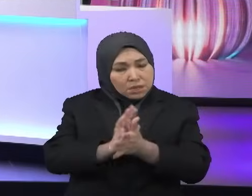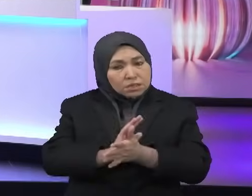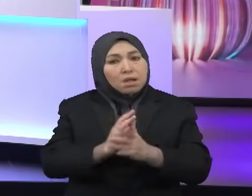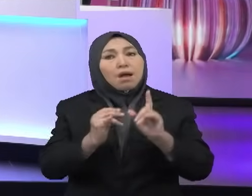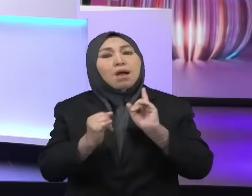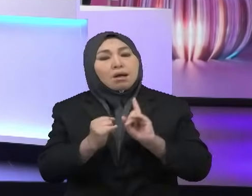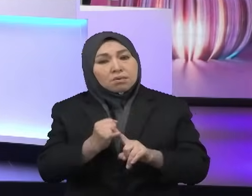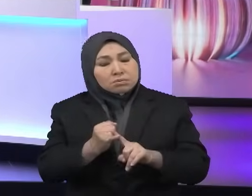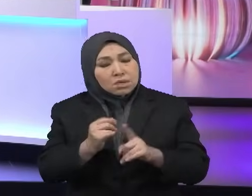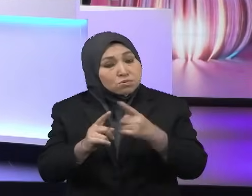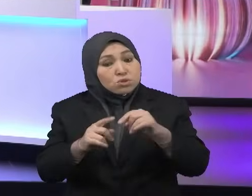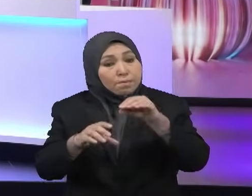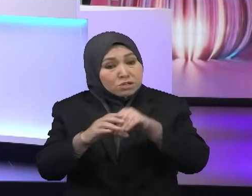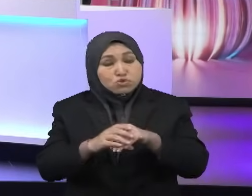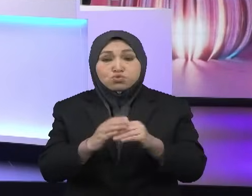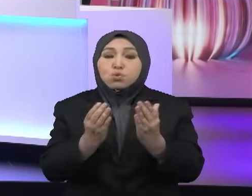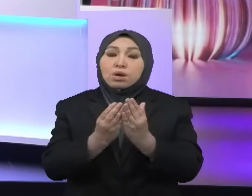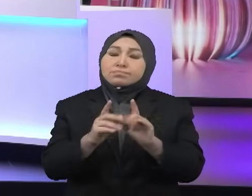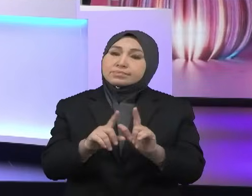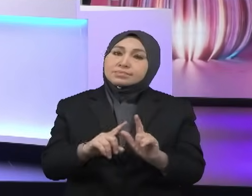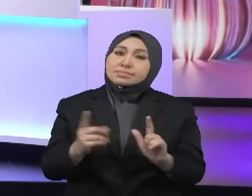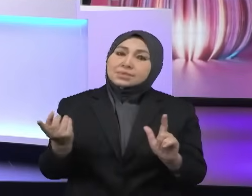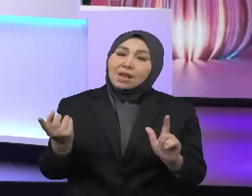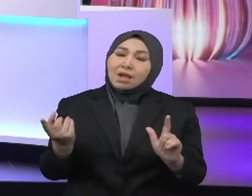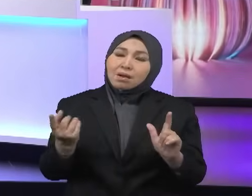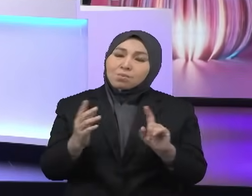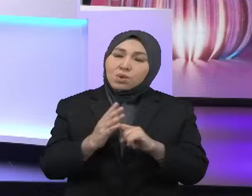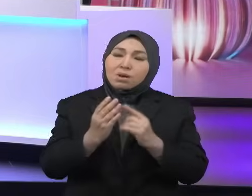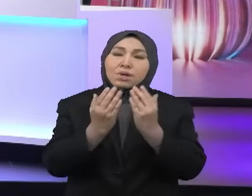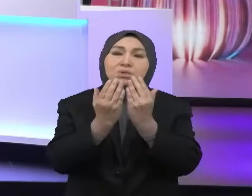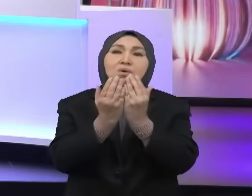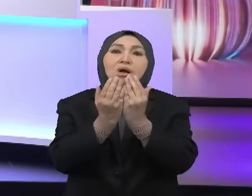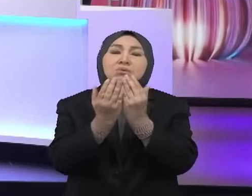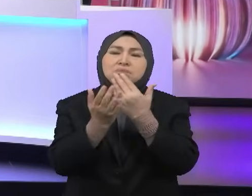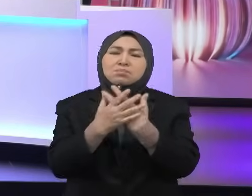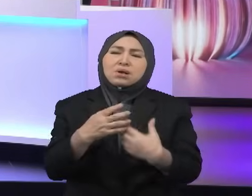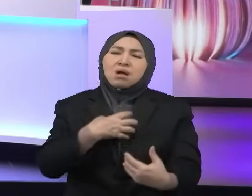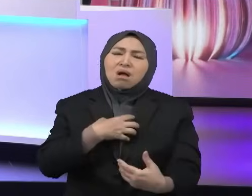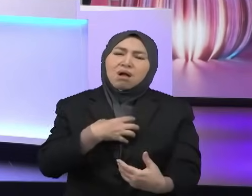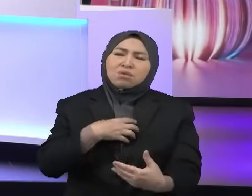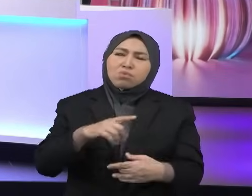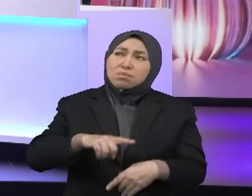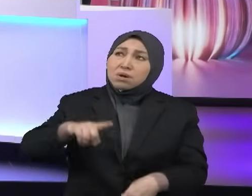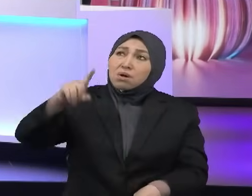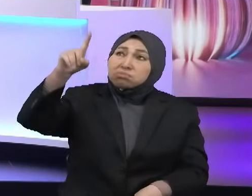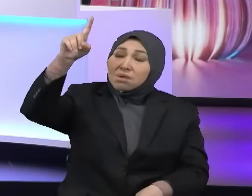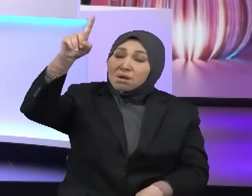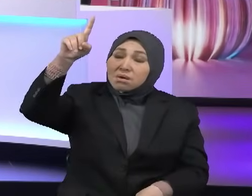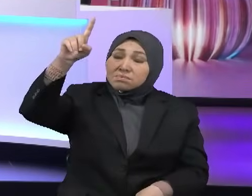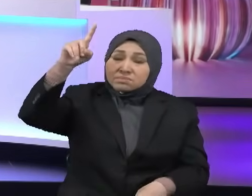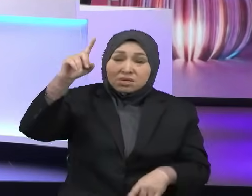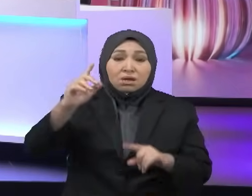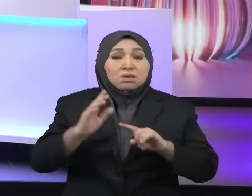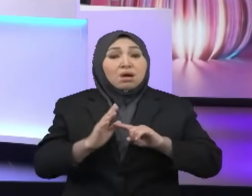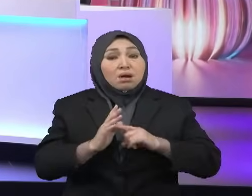akhirnya bila dah masuk doa lain macam Ustaz. Bila dah mula berdoa sampai dah mengadu pada Allah, ya, itu adalah